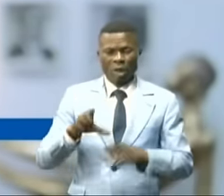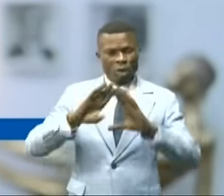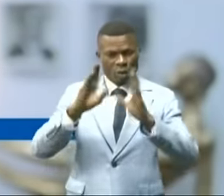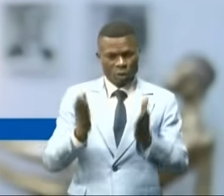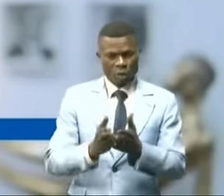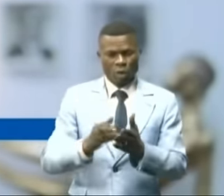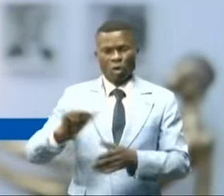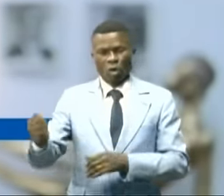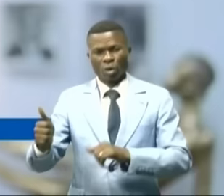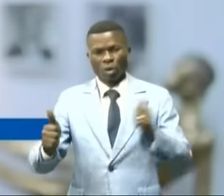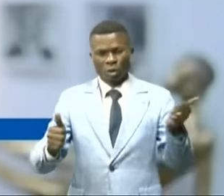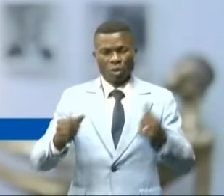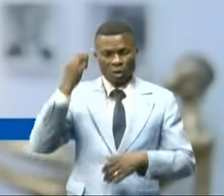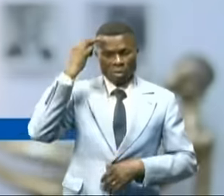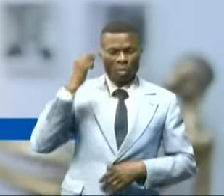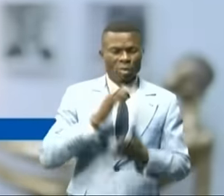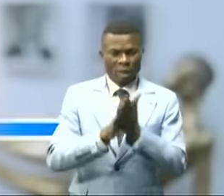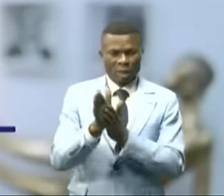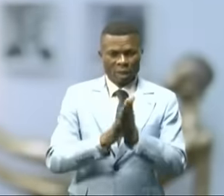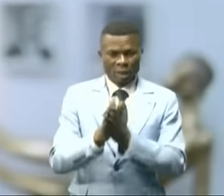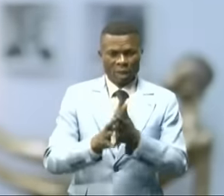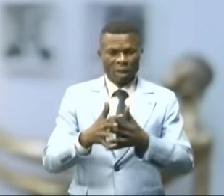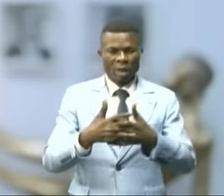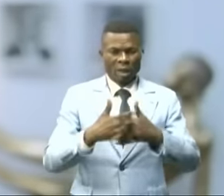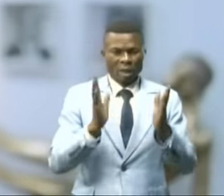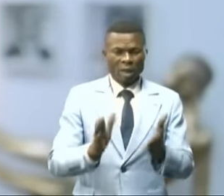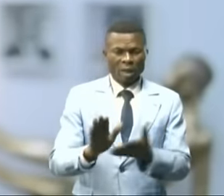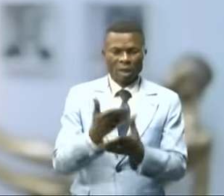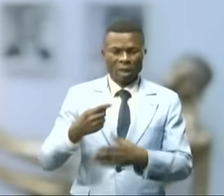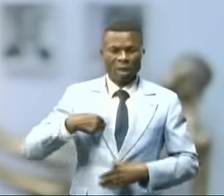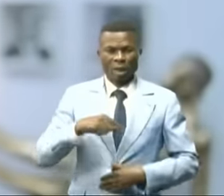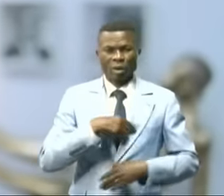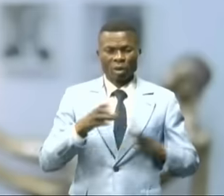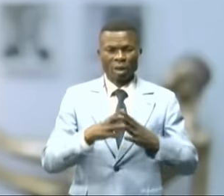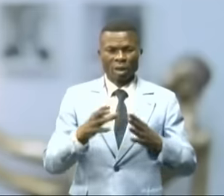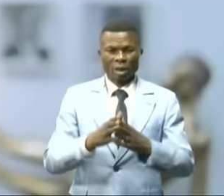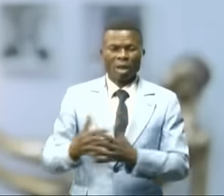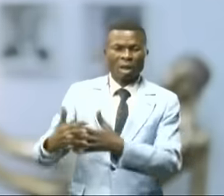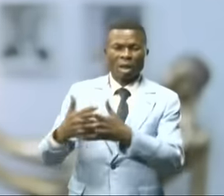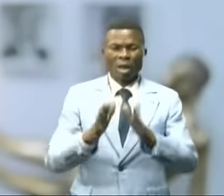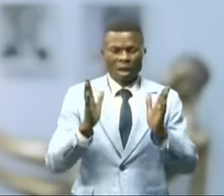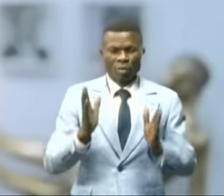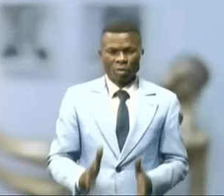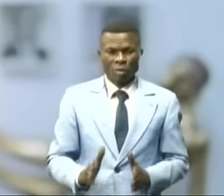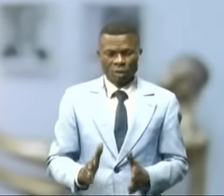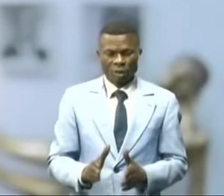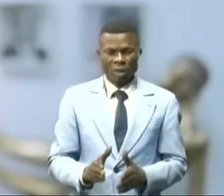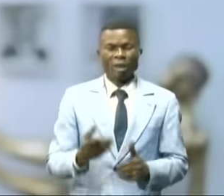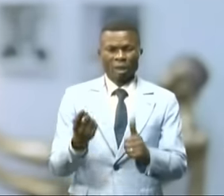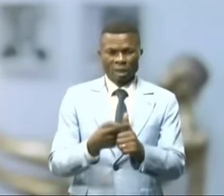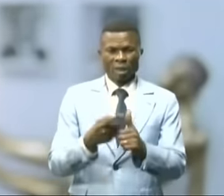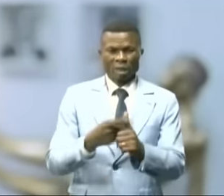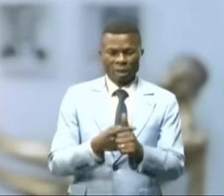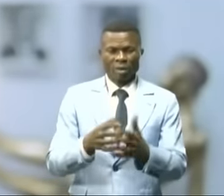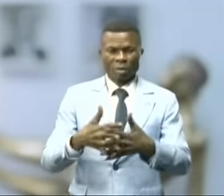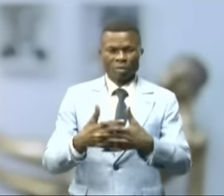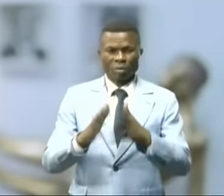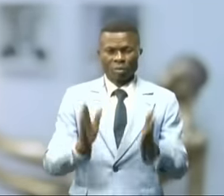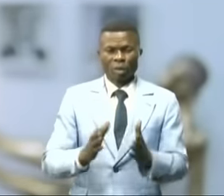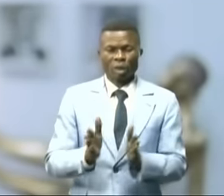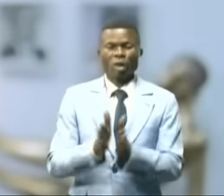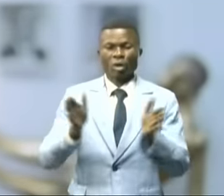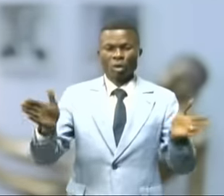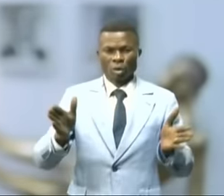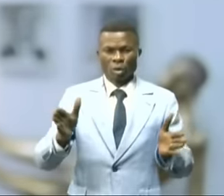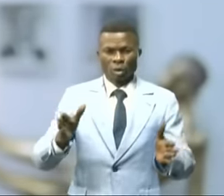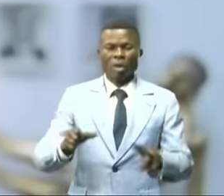les autres qui sont intéressés par le partenariat entre nous et les Américains, qu'il s'agisse des partenaires officiels et